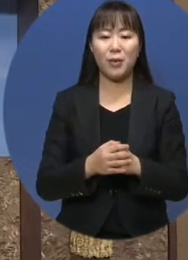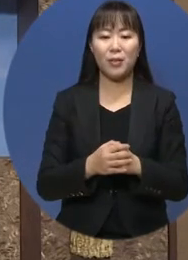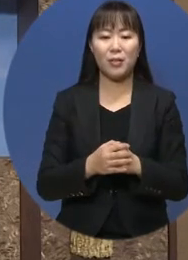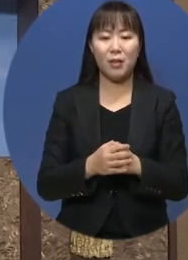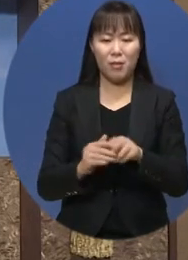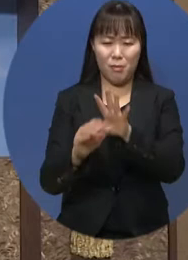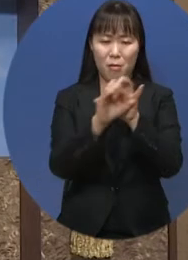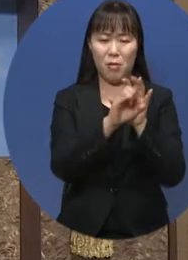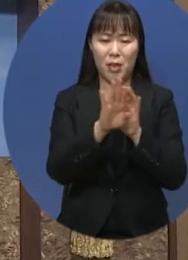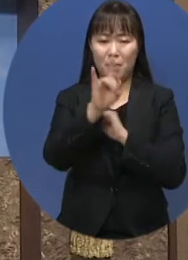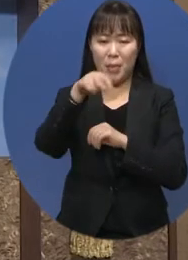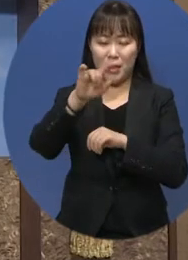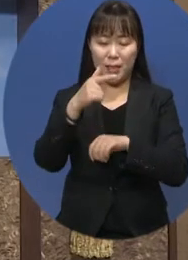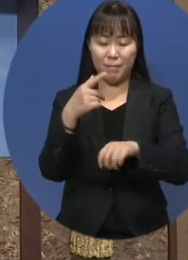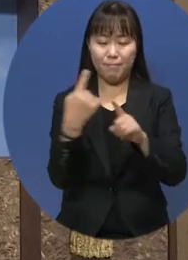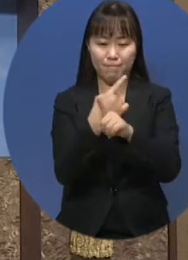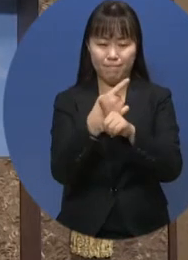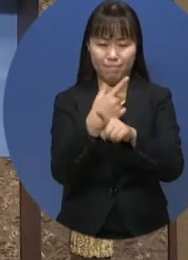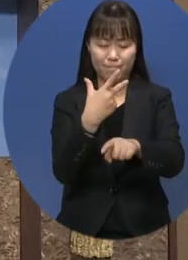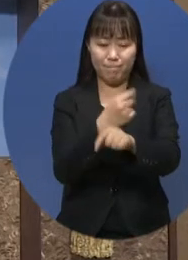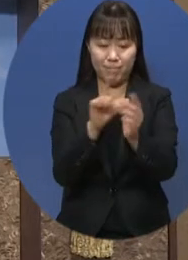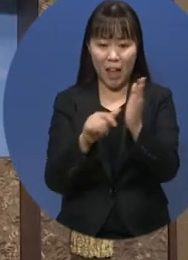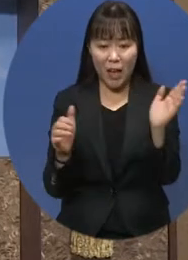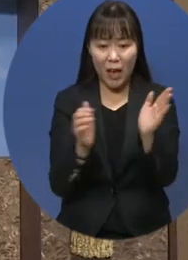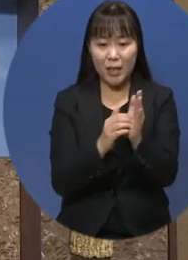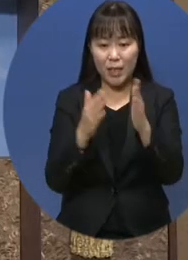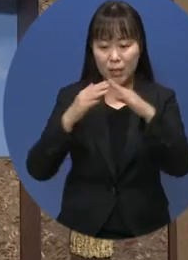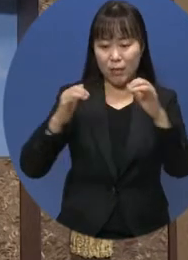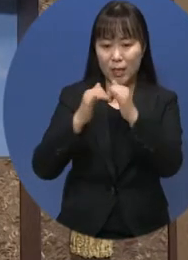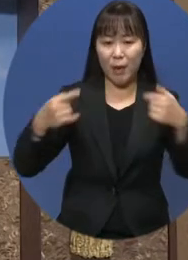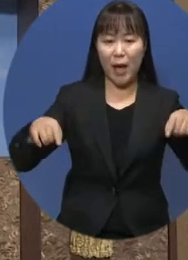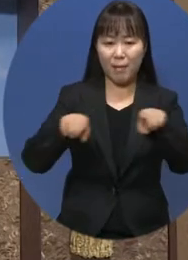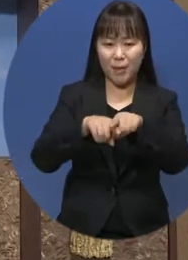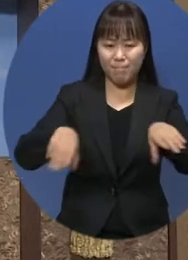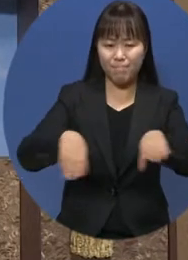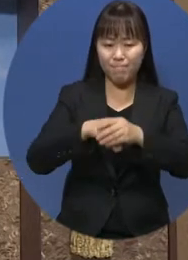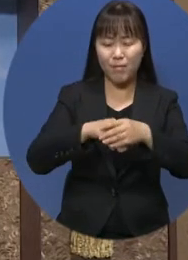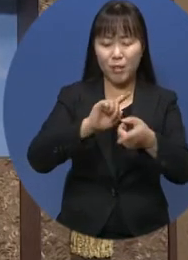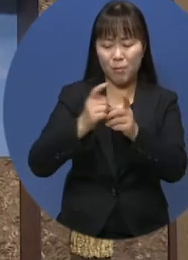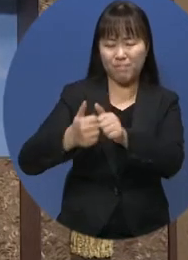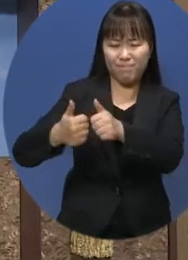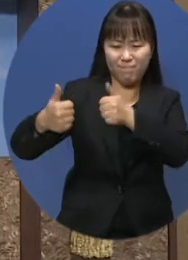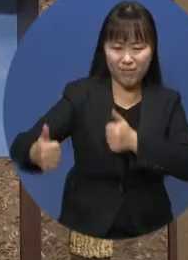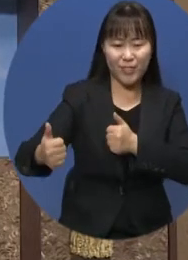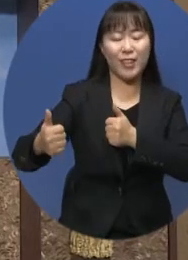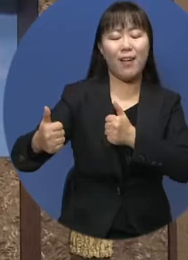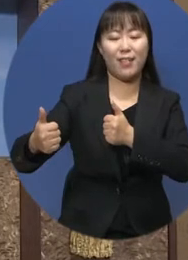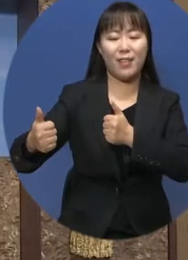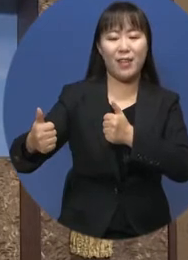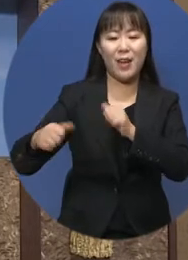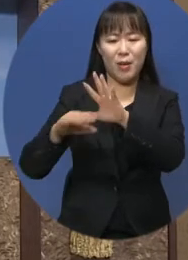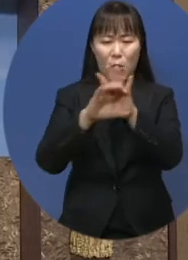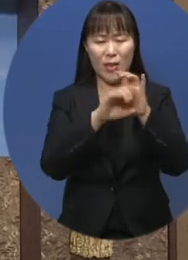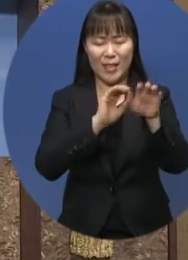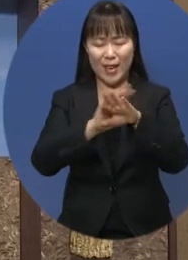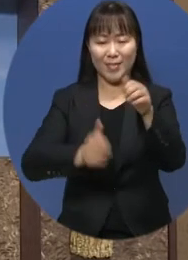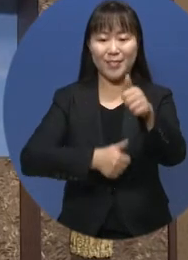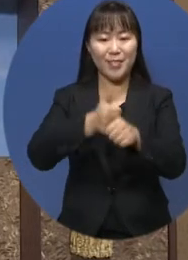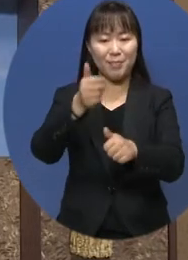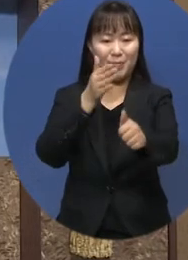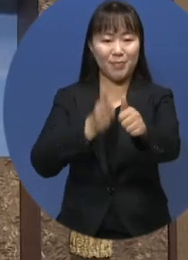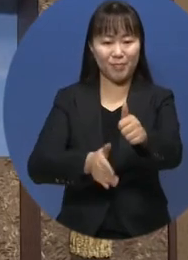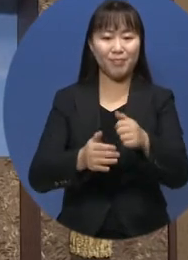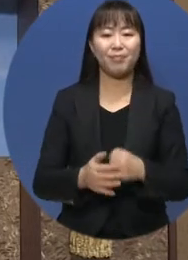코로나 백신 치러져 나올 때까지 우리 모두 이웃과 함께 손에 손 잡고 거리를 두면서 우리 코로나 를 잘 극복해